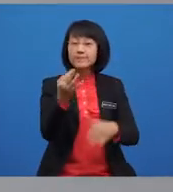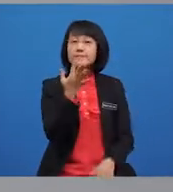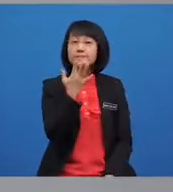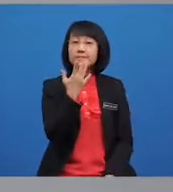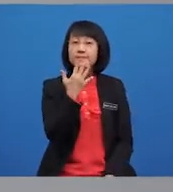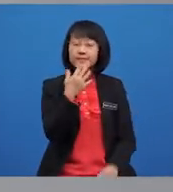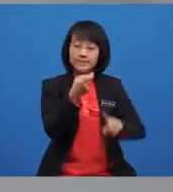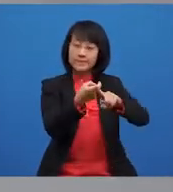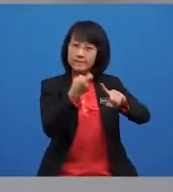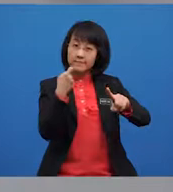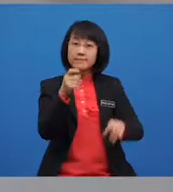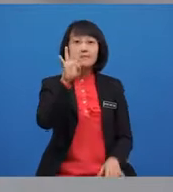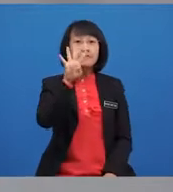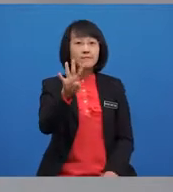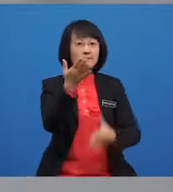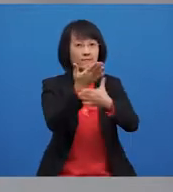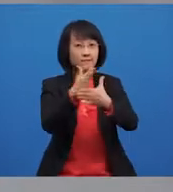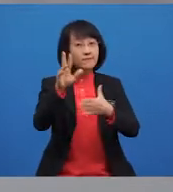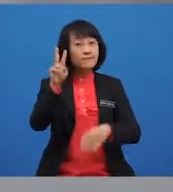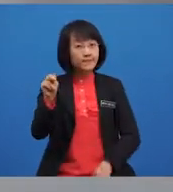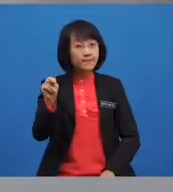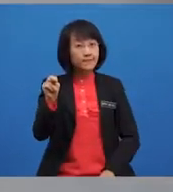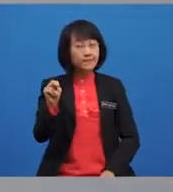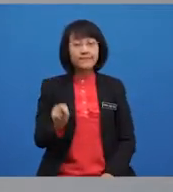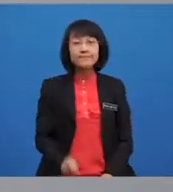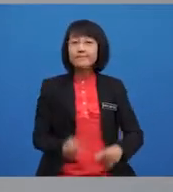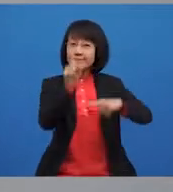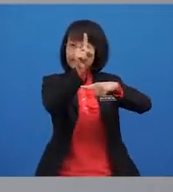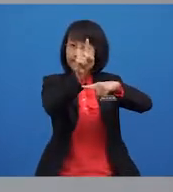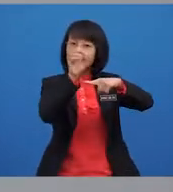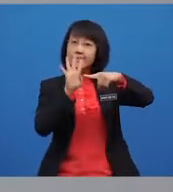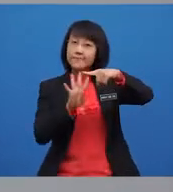yang diwarnakan daripada empat bahagian,